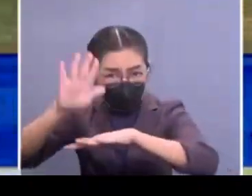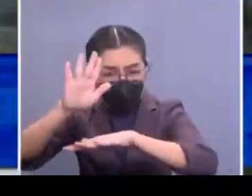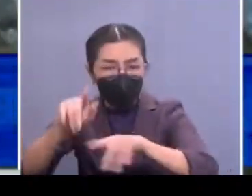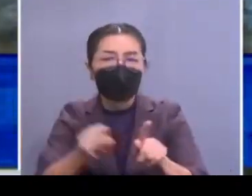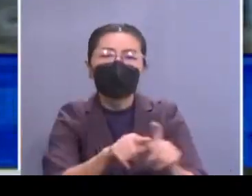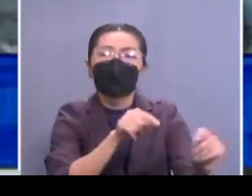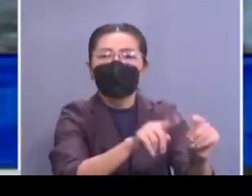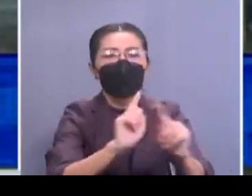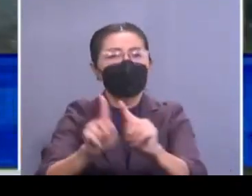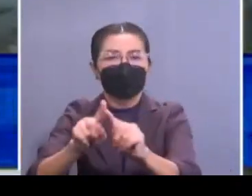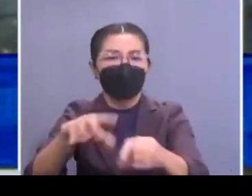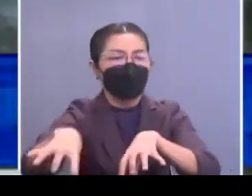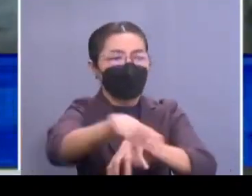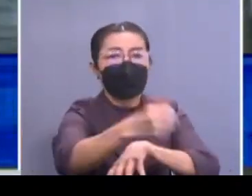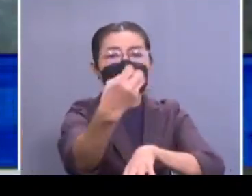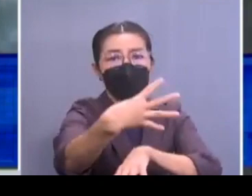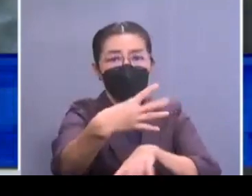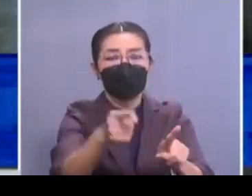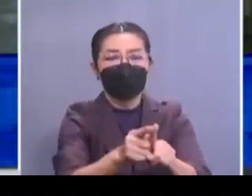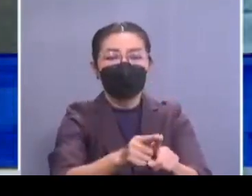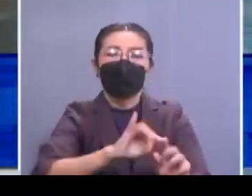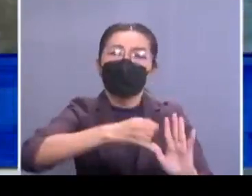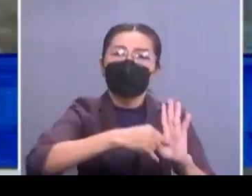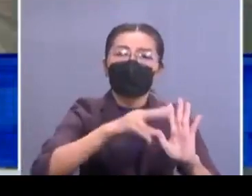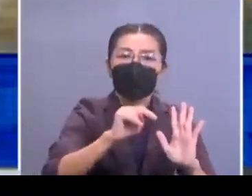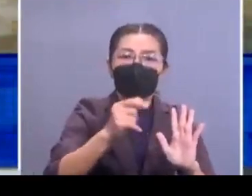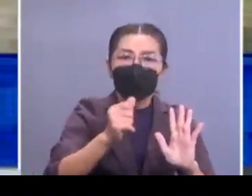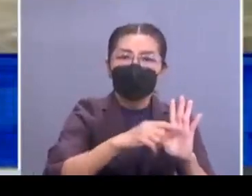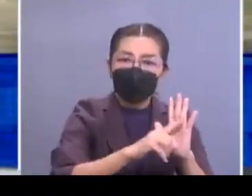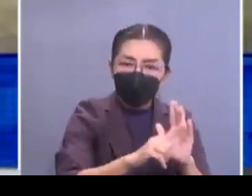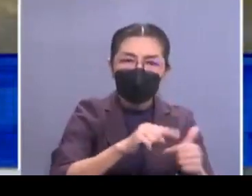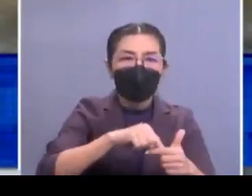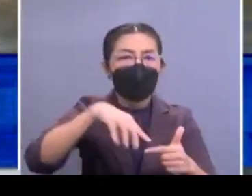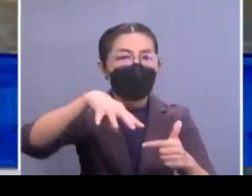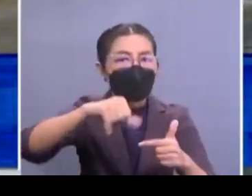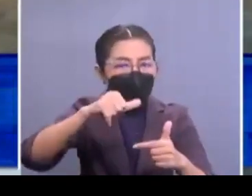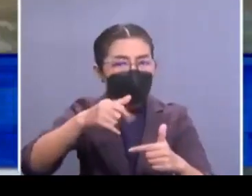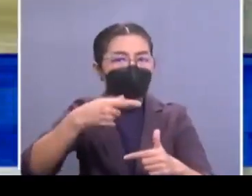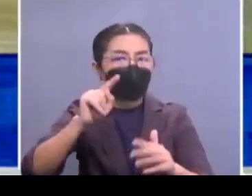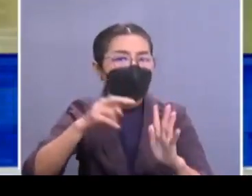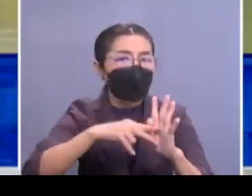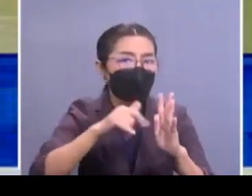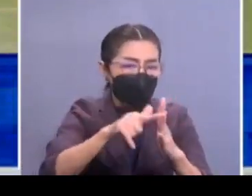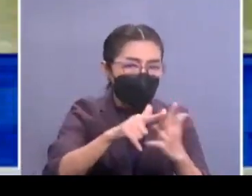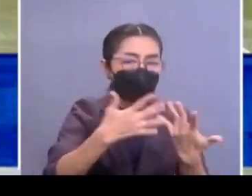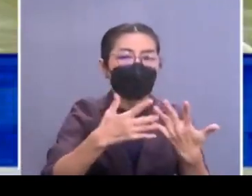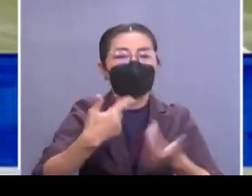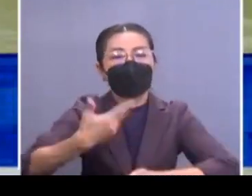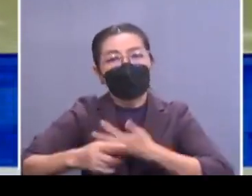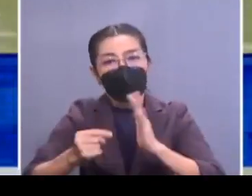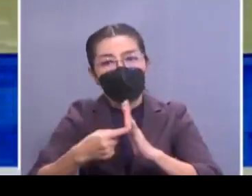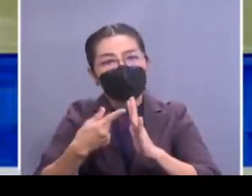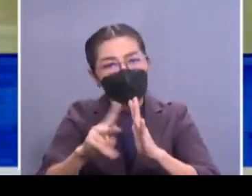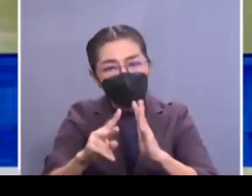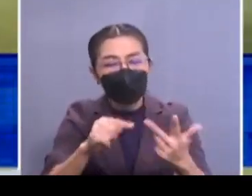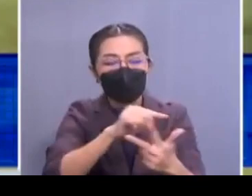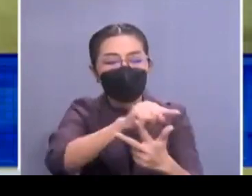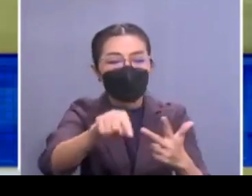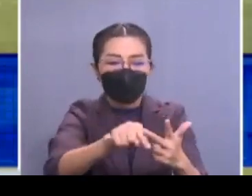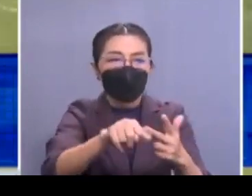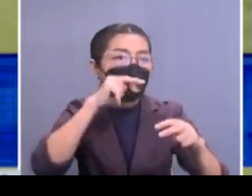ำบลในอำเภอโนนสูงค่ะได้แก่ตำบลจันอัดตำบลเมืองปราสาทตำบลทานปราสาทและตำบลตลาดแคนะคะที่ยังมีน้ำท่วม